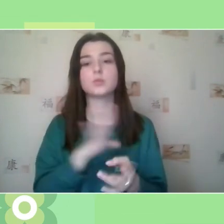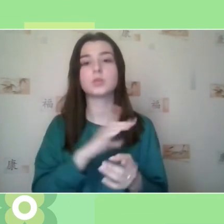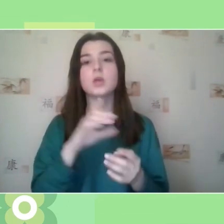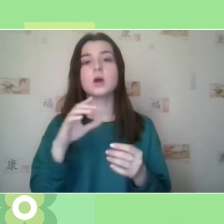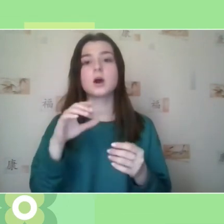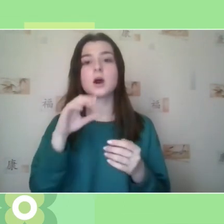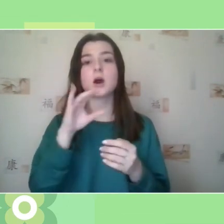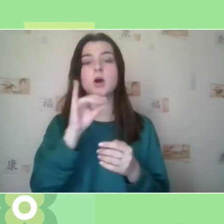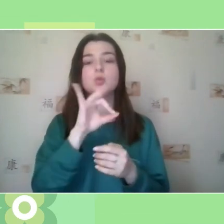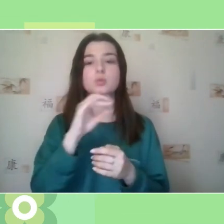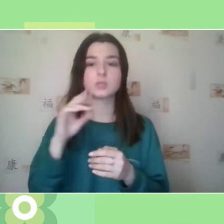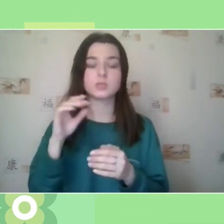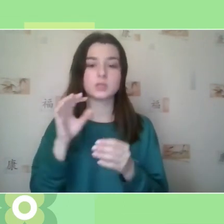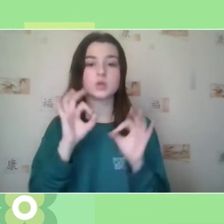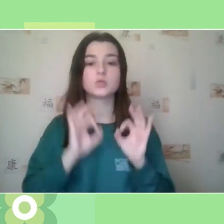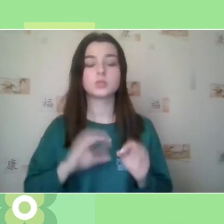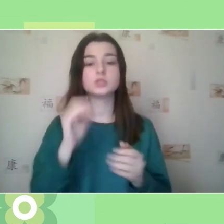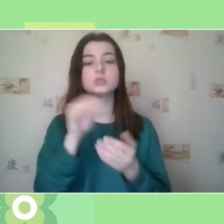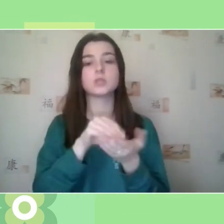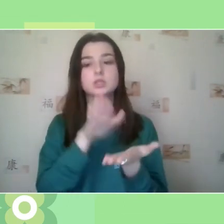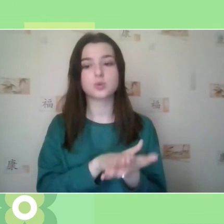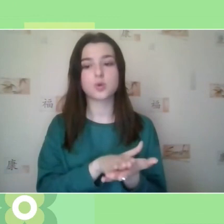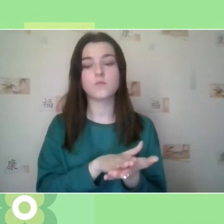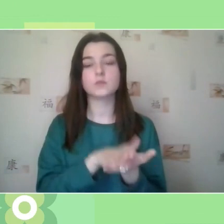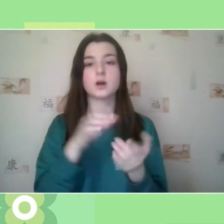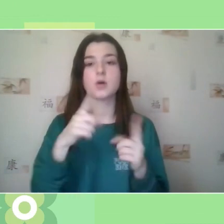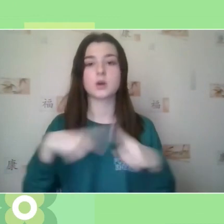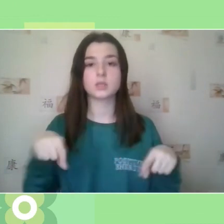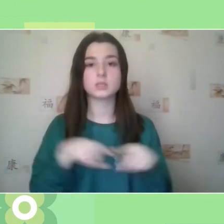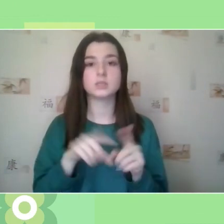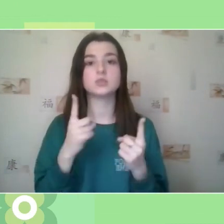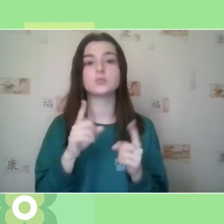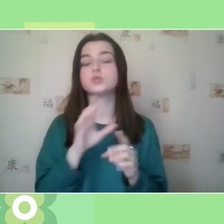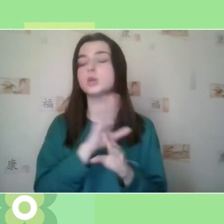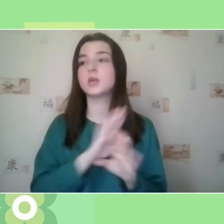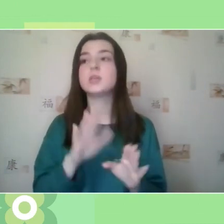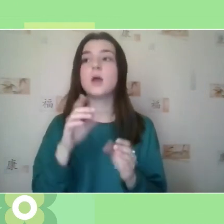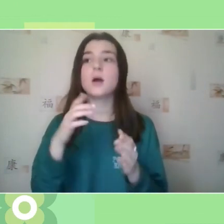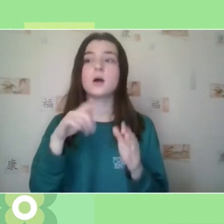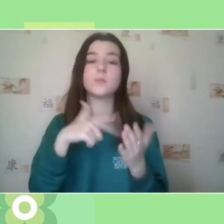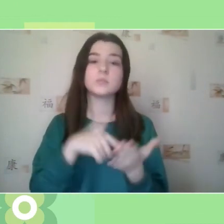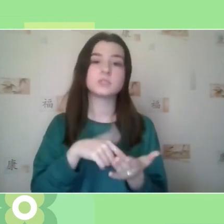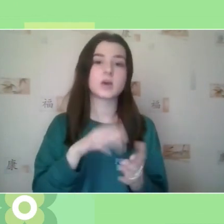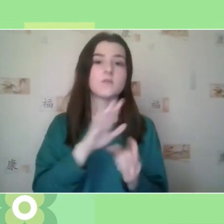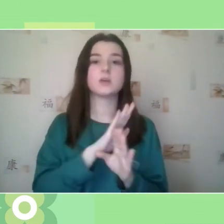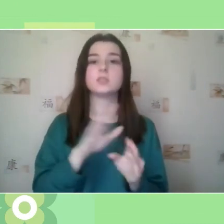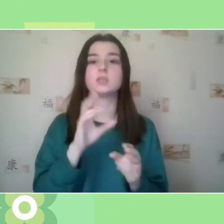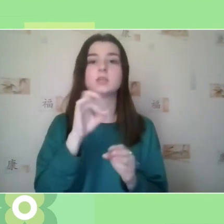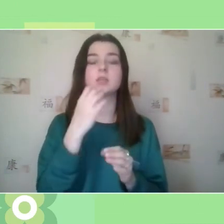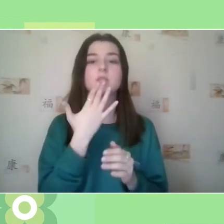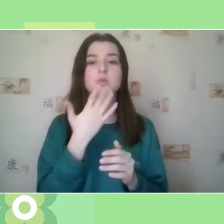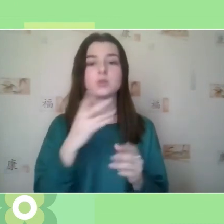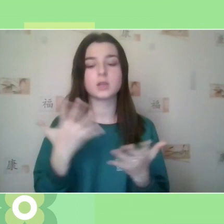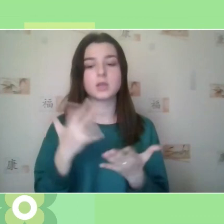зареєстрована громадська організація з неприбутковим статусом. Інакше ані місцева влада, ані облдержадміністрація, ані національні якісь